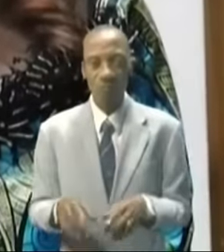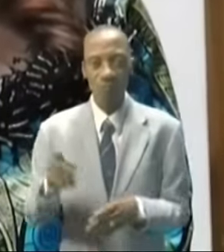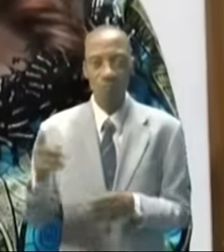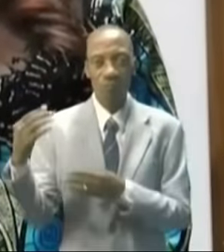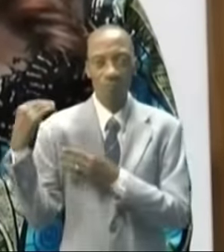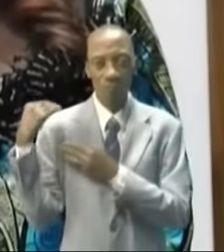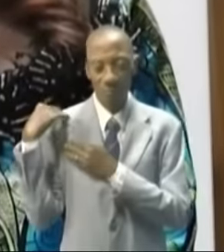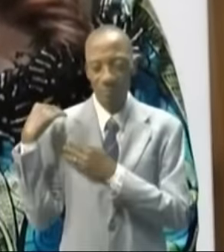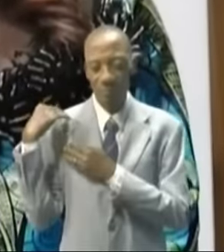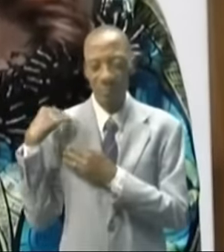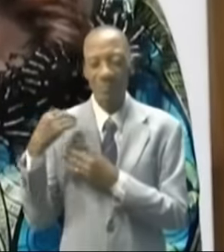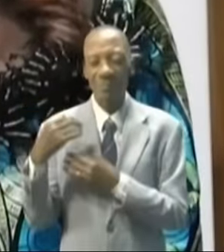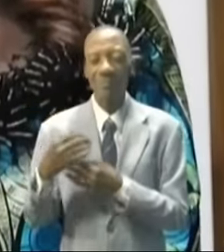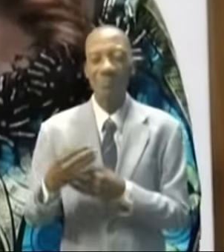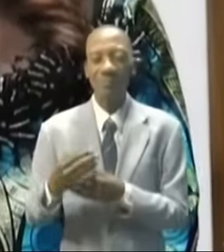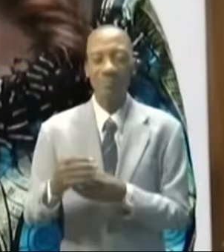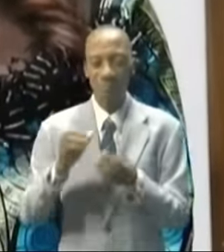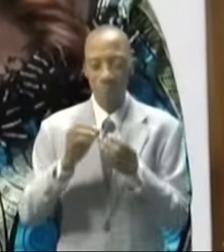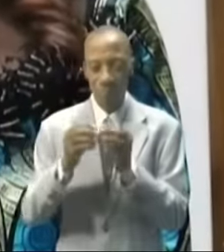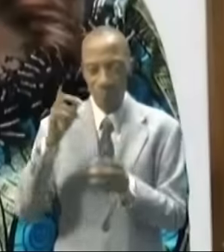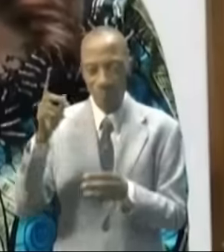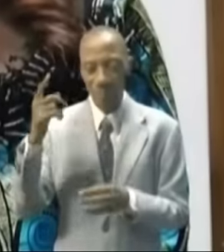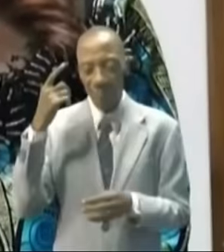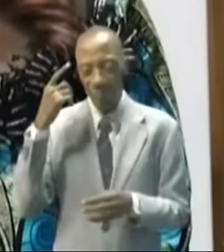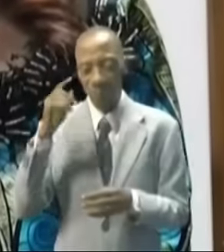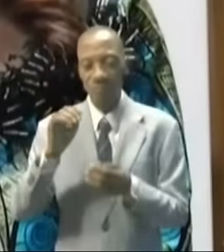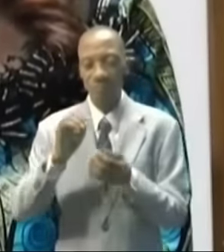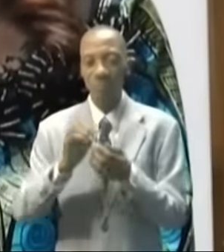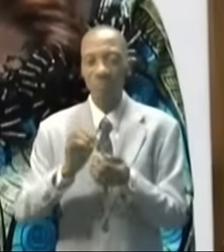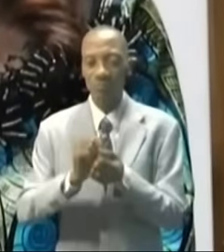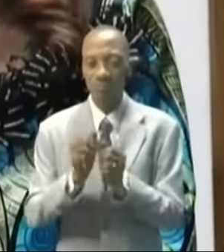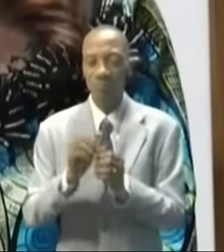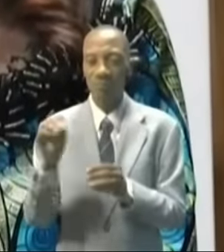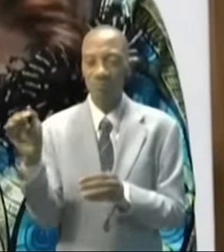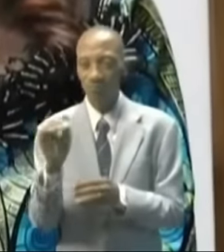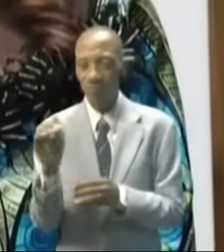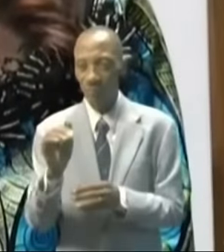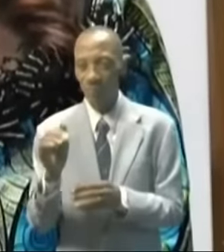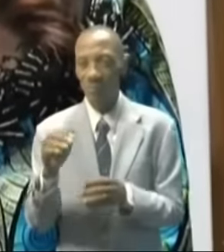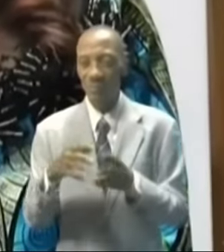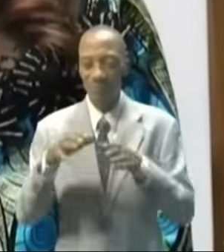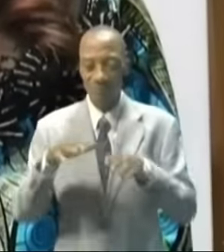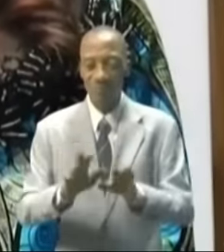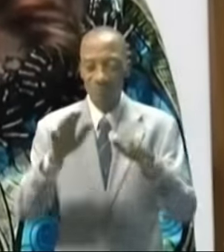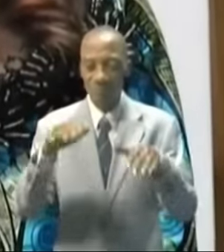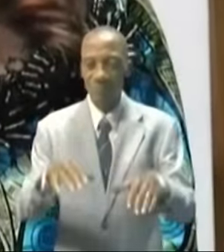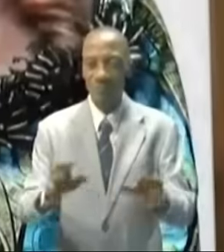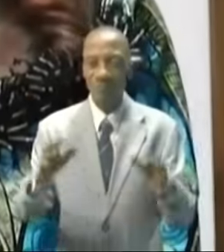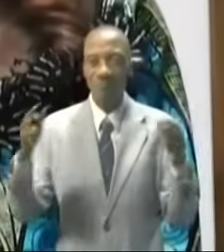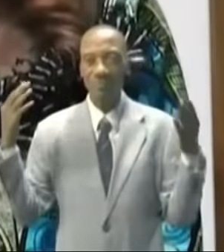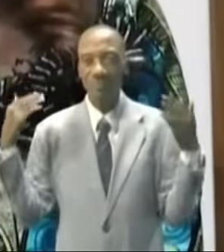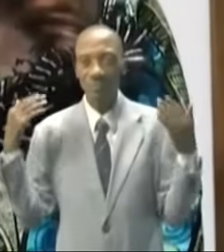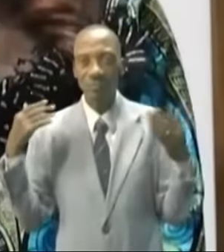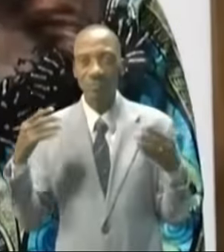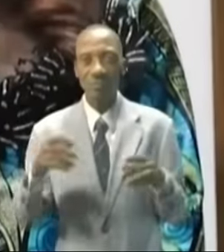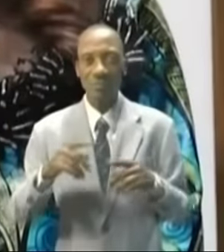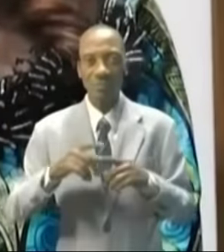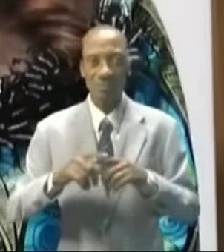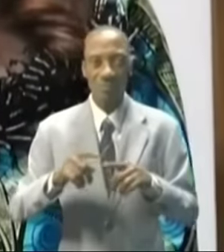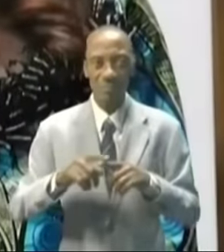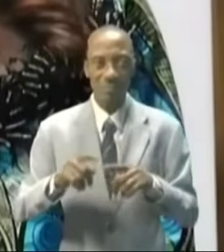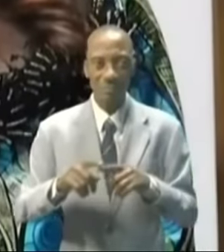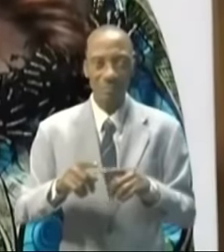est prêt à accompagner ses homologues du bassin du Congo pour que cette commission puisse atteindre ses objectifs qui est vraiment de